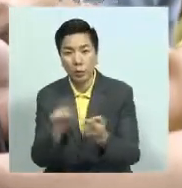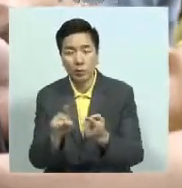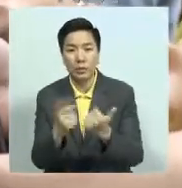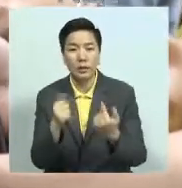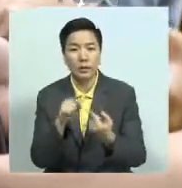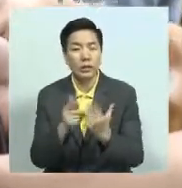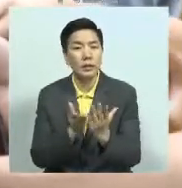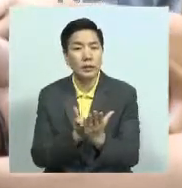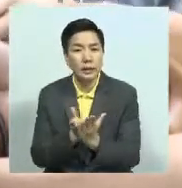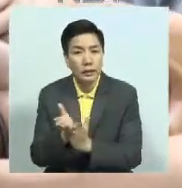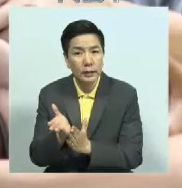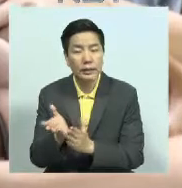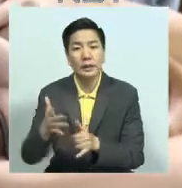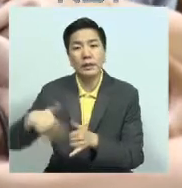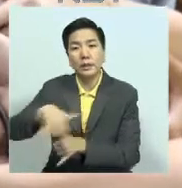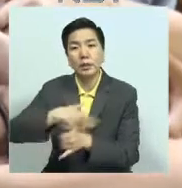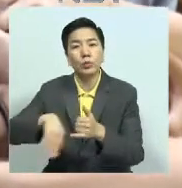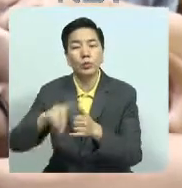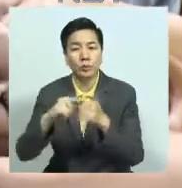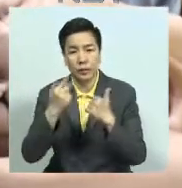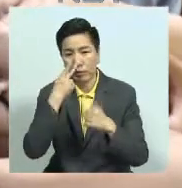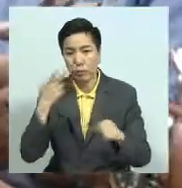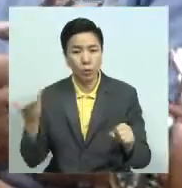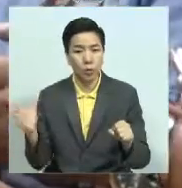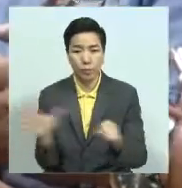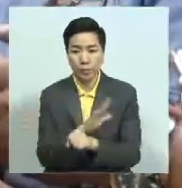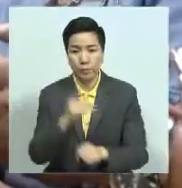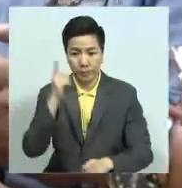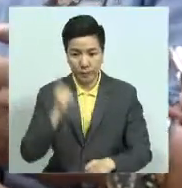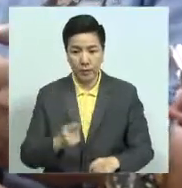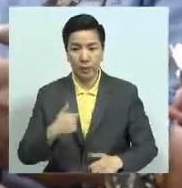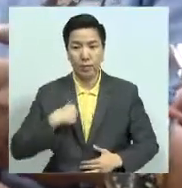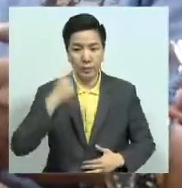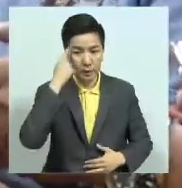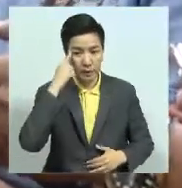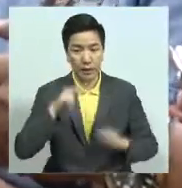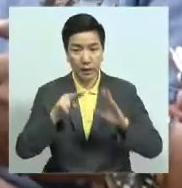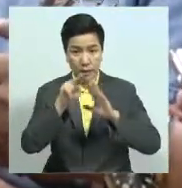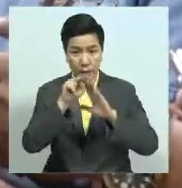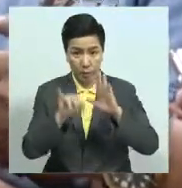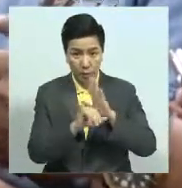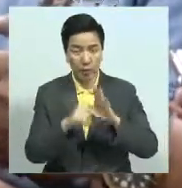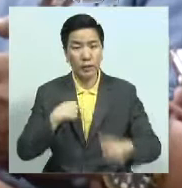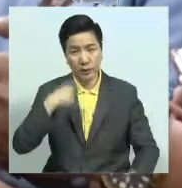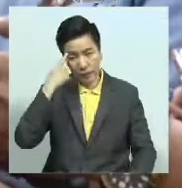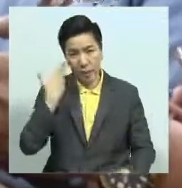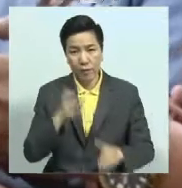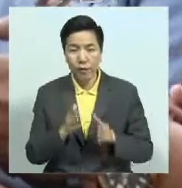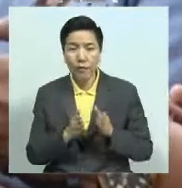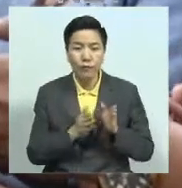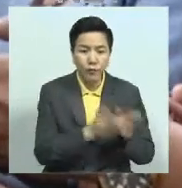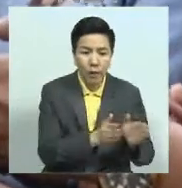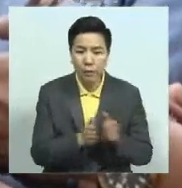ด้านของสิ่งแวดล้อมต่างๆนะครับครอบคลุมเกือบทั้งหมดผมคิดว่าเวลาทำนโยบายเนี่ยคงไม่อยากให้เป็นฝ่ายใดฝ่าย